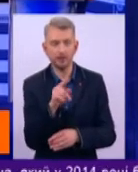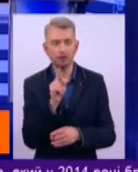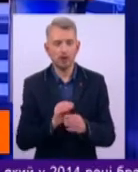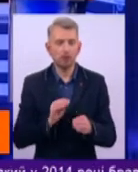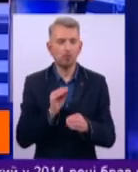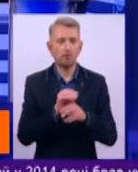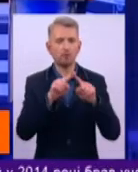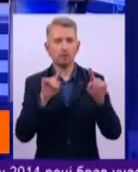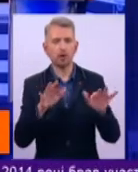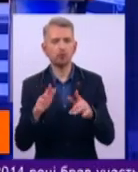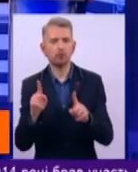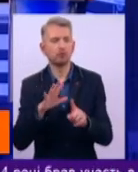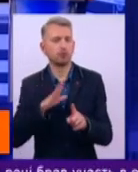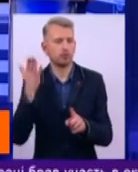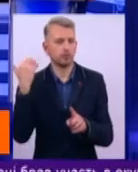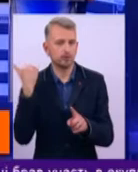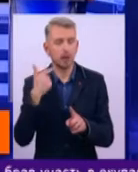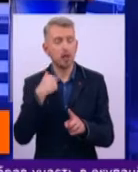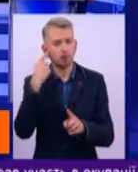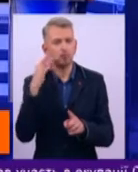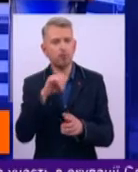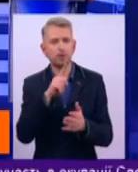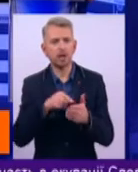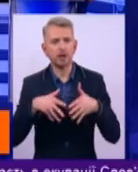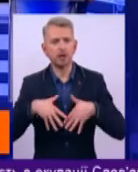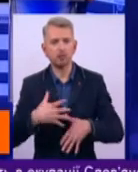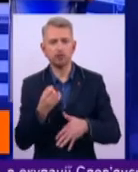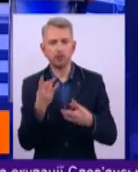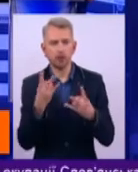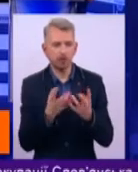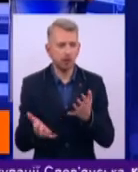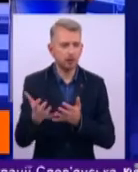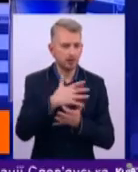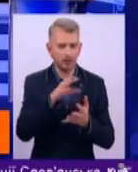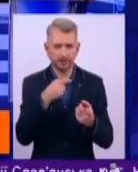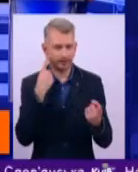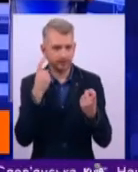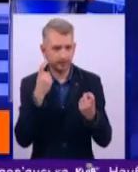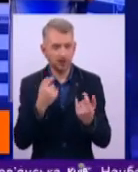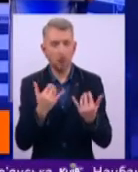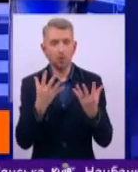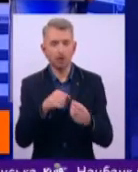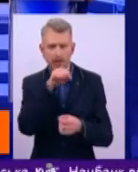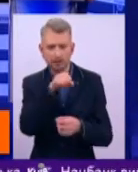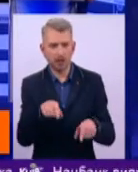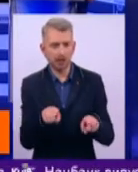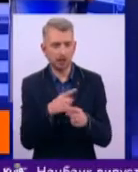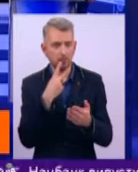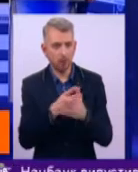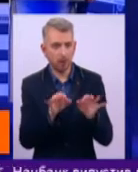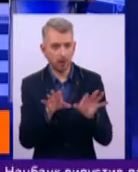картину того, що відбувалося. Я думаю, що по питаннях Криму треба ще цей пазл зібрати. На сьогоднішній день завдяки таким показам